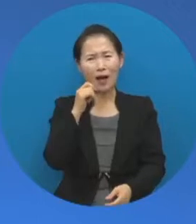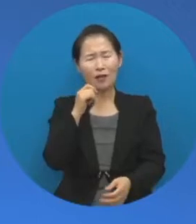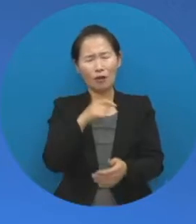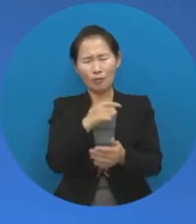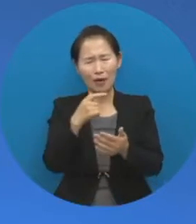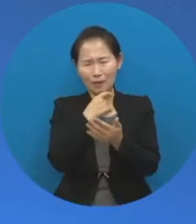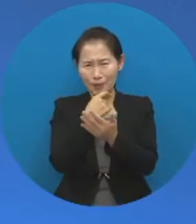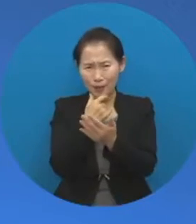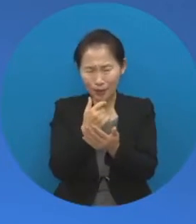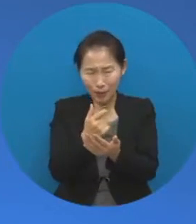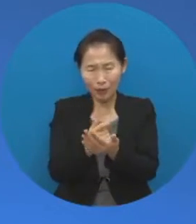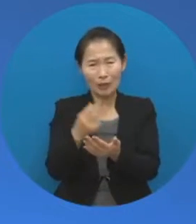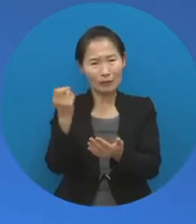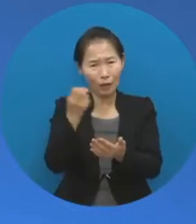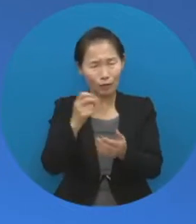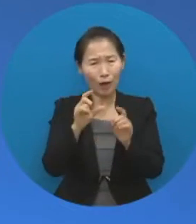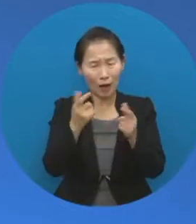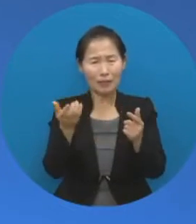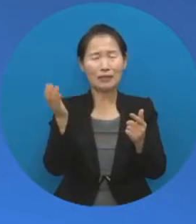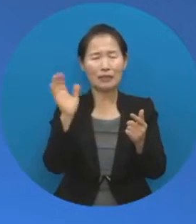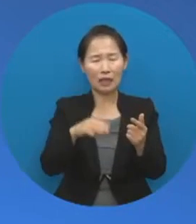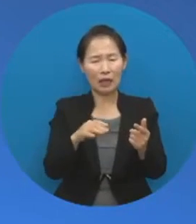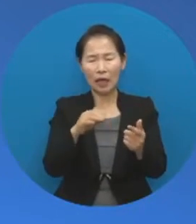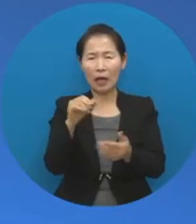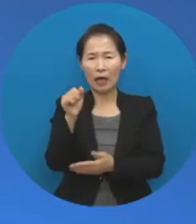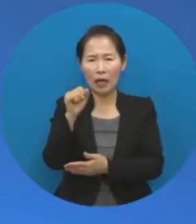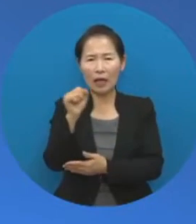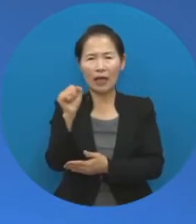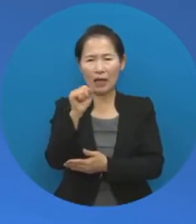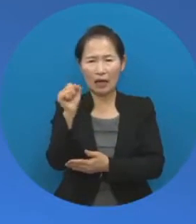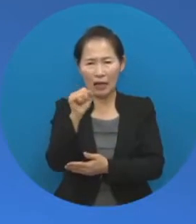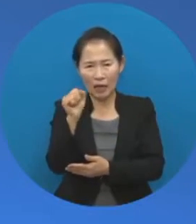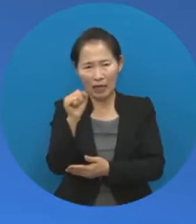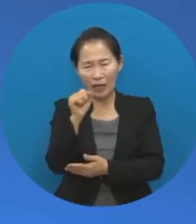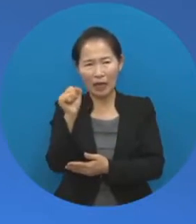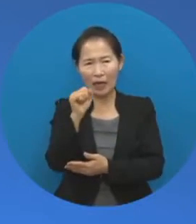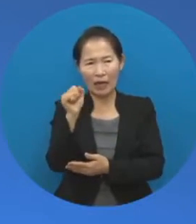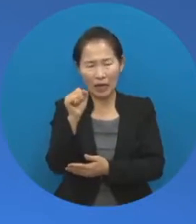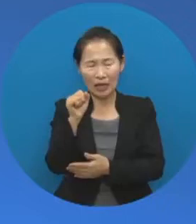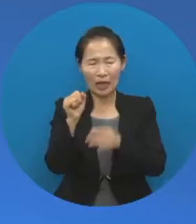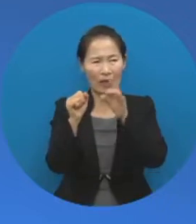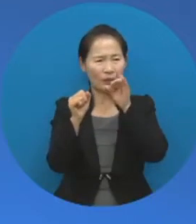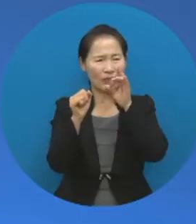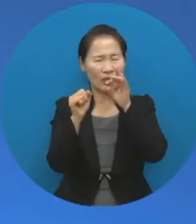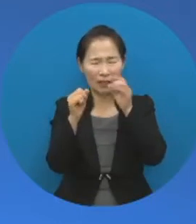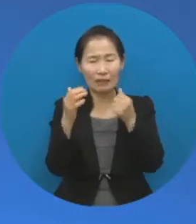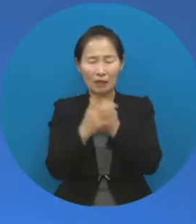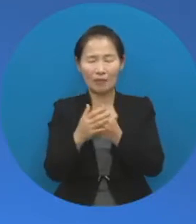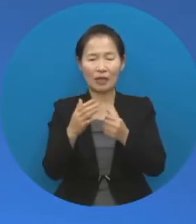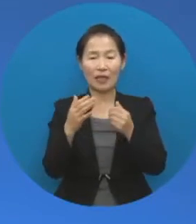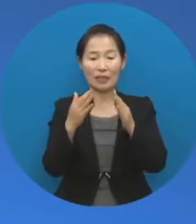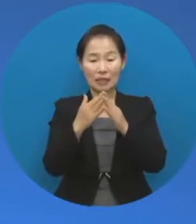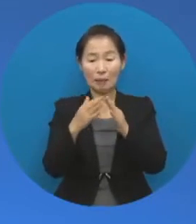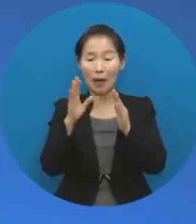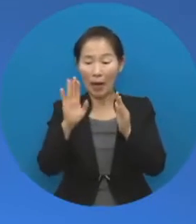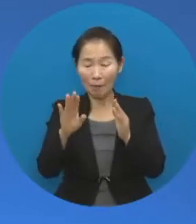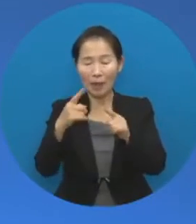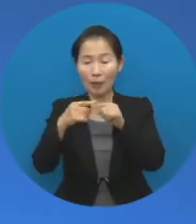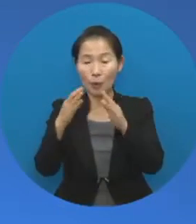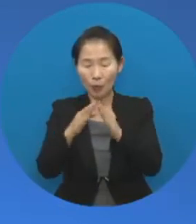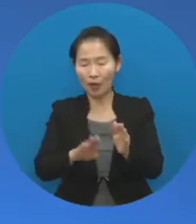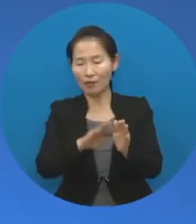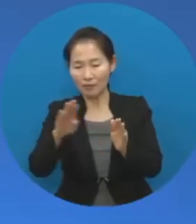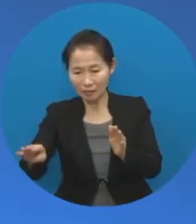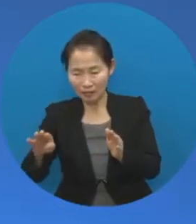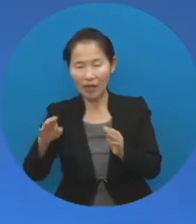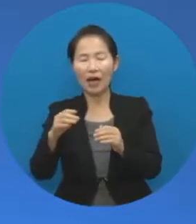있었어요. 항상 그런 건 아닌데 그래서 제가 안 되겠다 하고 이제 교회 집 앞에 교회에 이제 주차를 하고 예배당에 막 들어가서 한